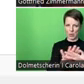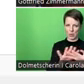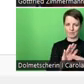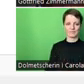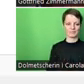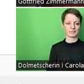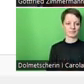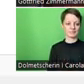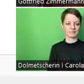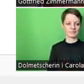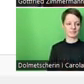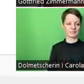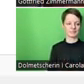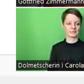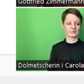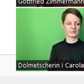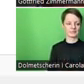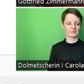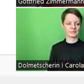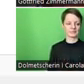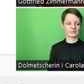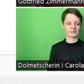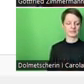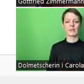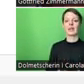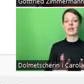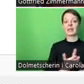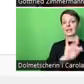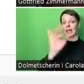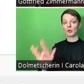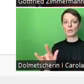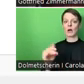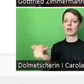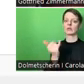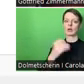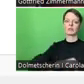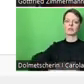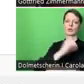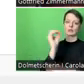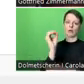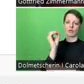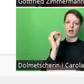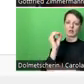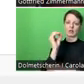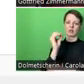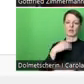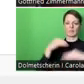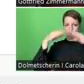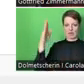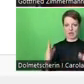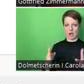nächsten Absatz gegenüber gab es einen wunderbaren Sonnenaufgang. Das Bild habe ich dann zur anderen Seite meines Hauses